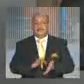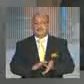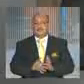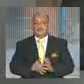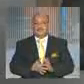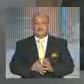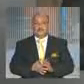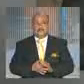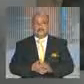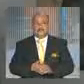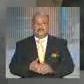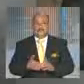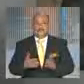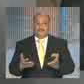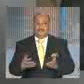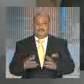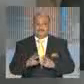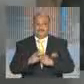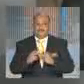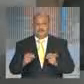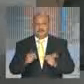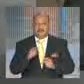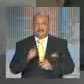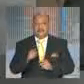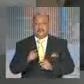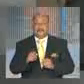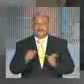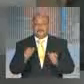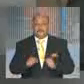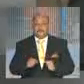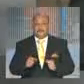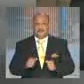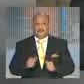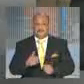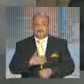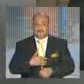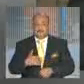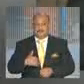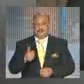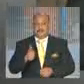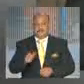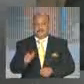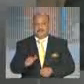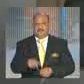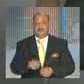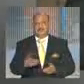هذا نعمل عملية تحسيس كبيرة باش الناس كل